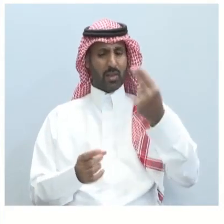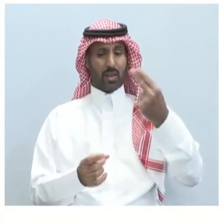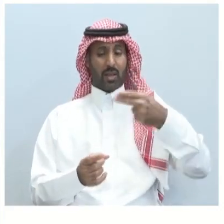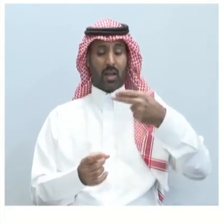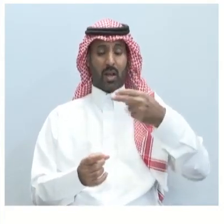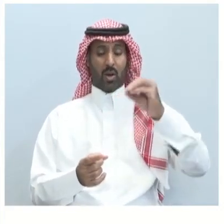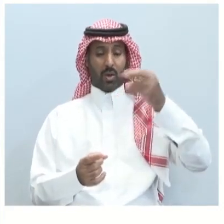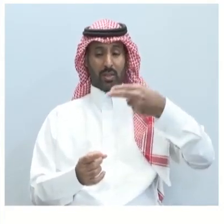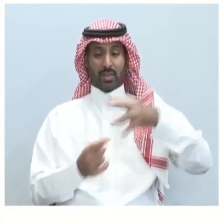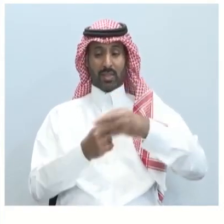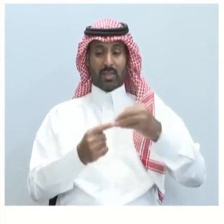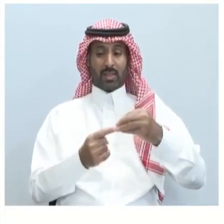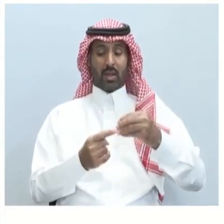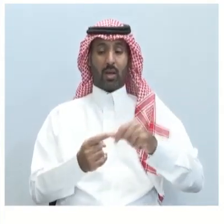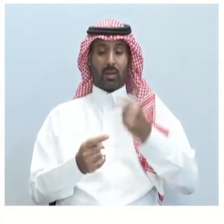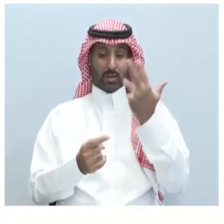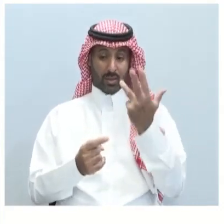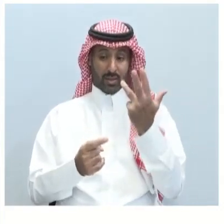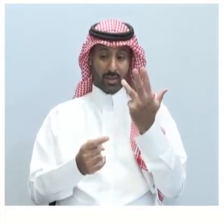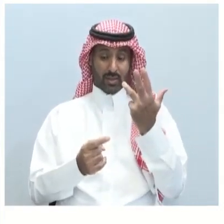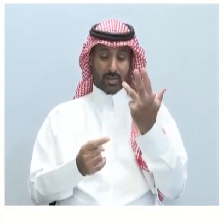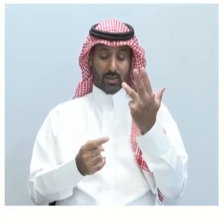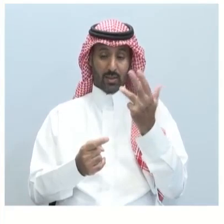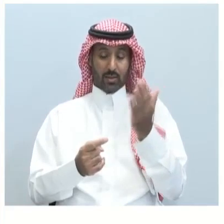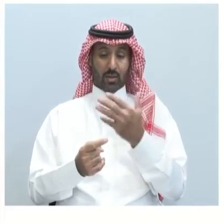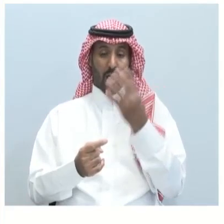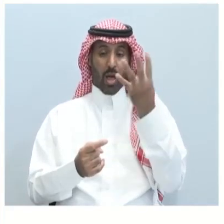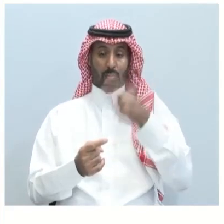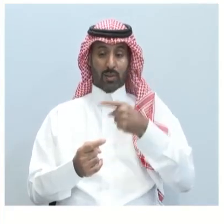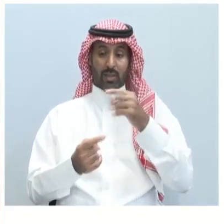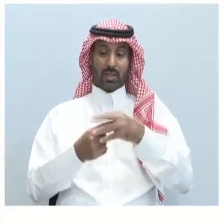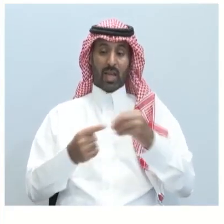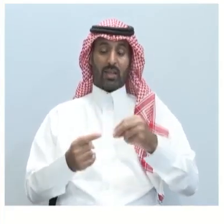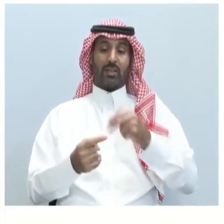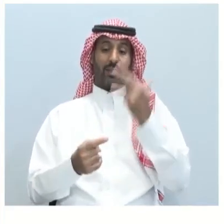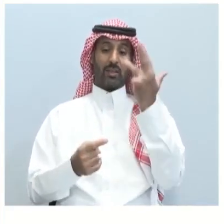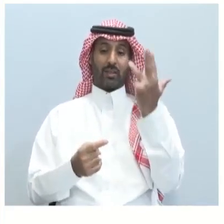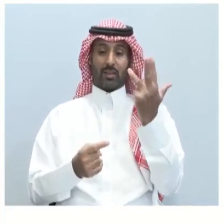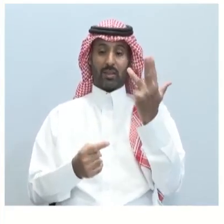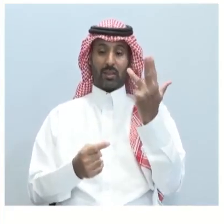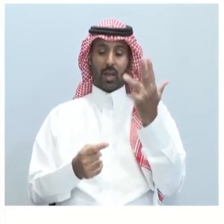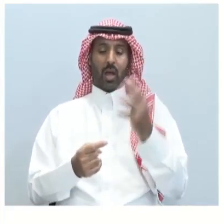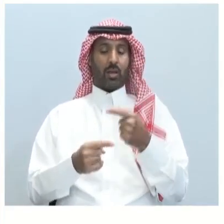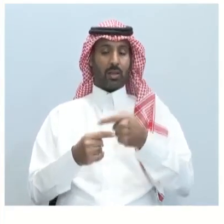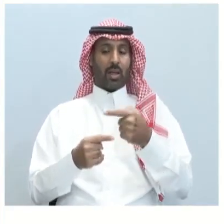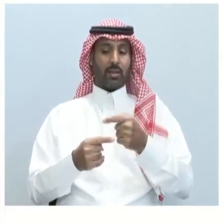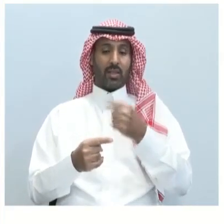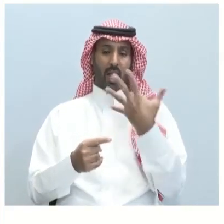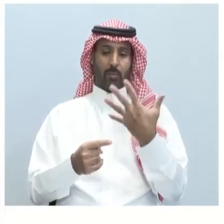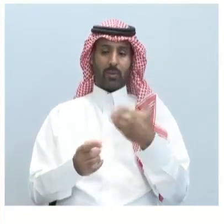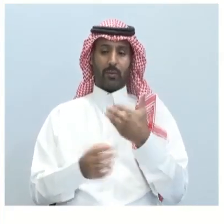واحد ضرب عشره والسالب تسعه سوف يكون كم سوف يكون قيم مقدارها خمسه سوف يكون قيمه مقدارها خمسه